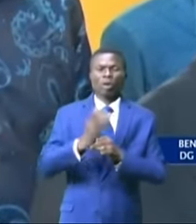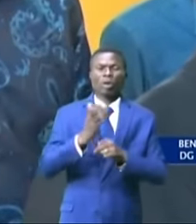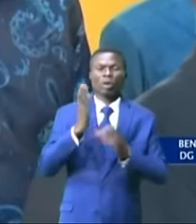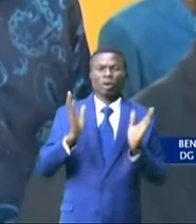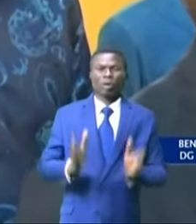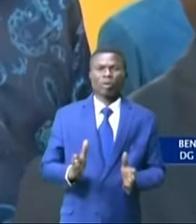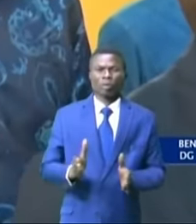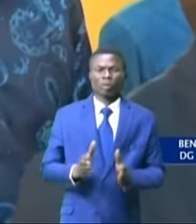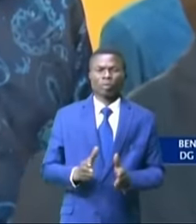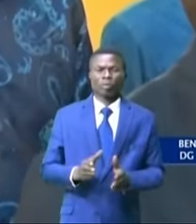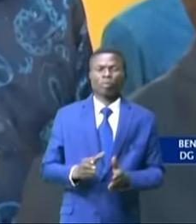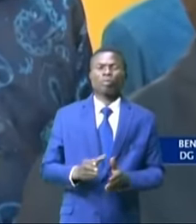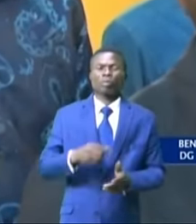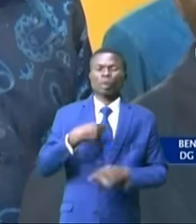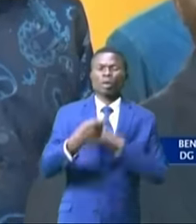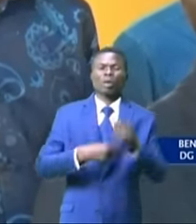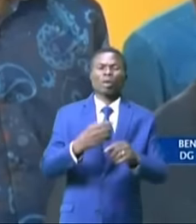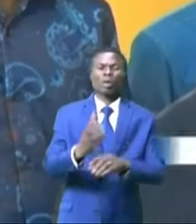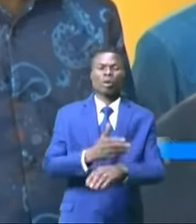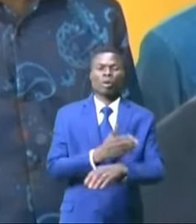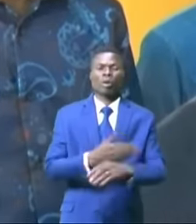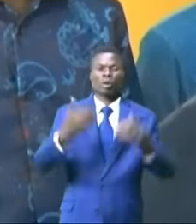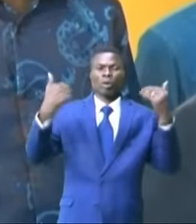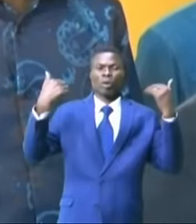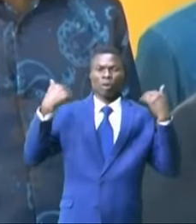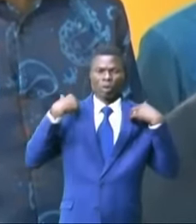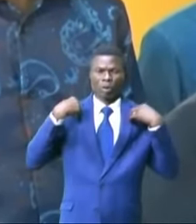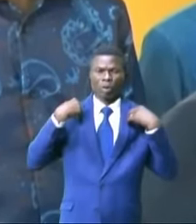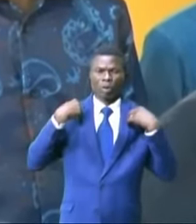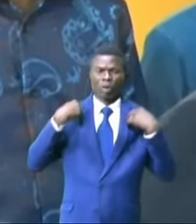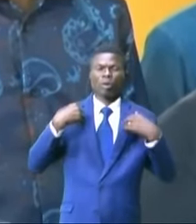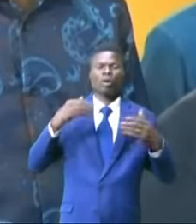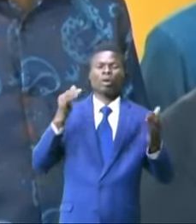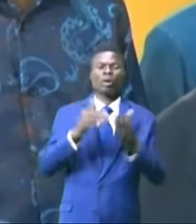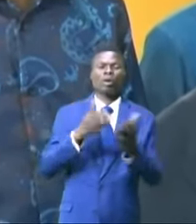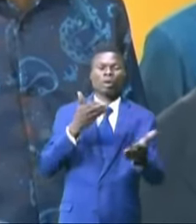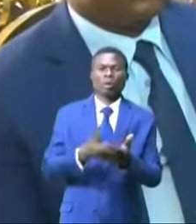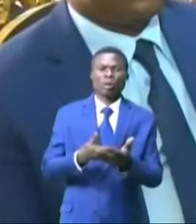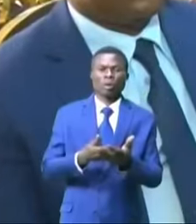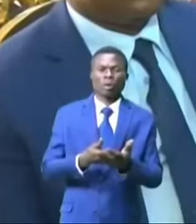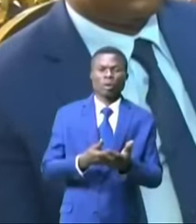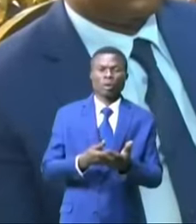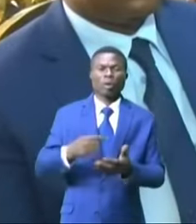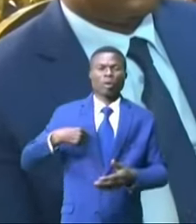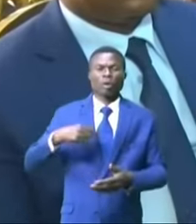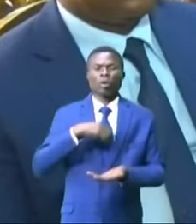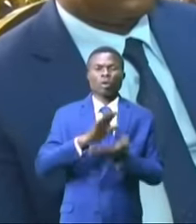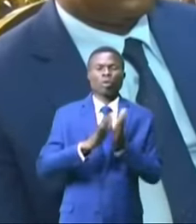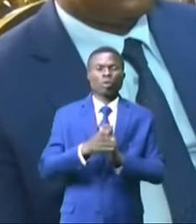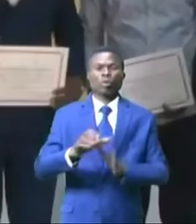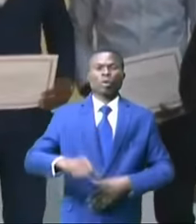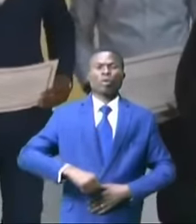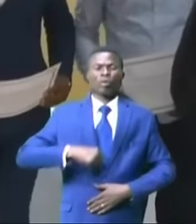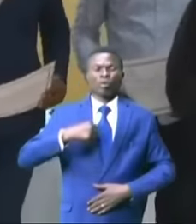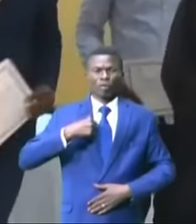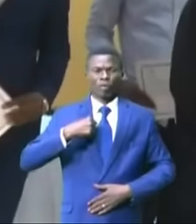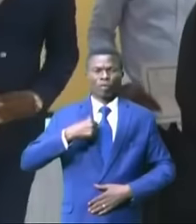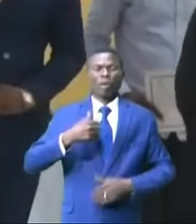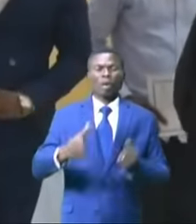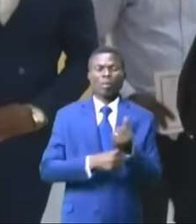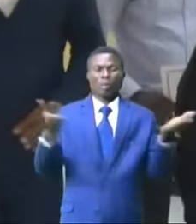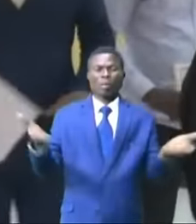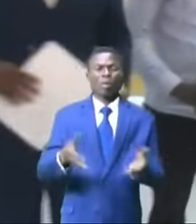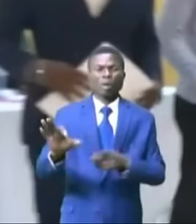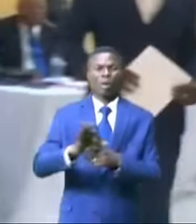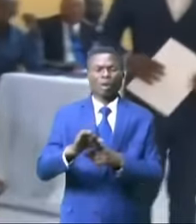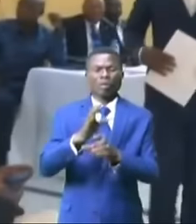la clé de voûte d'une autorité contractante. Nous en sommes fiers. Les participants outillés ont reçu leur